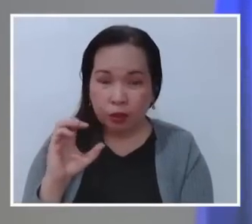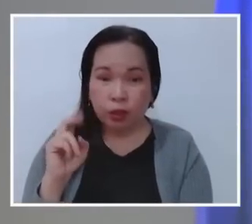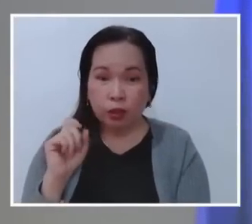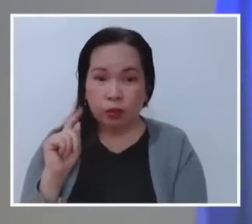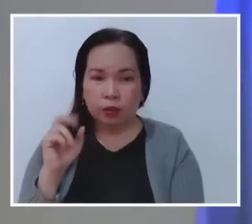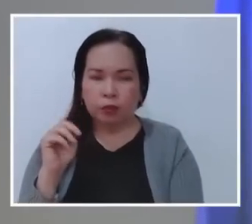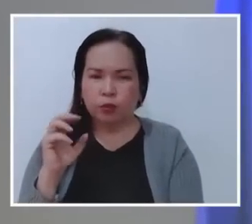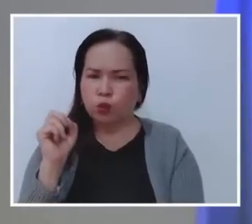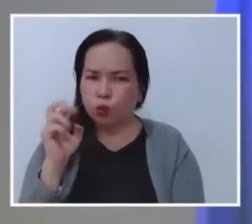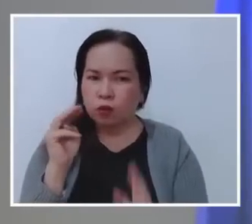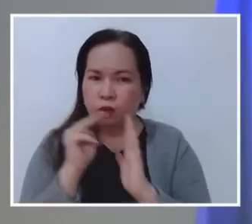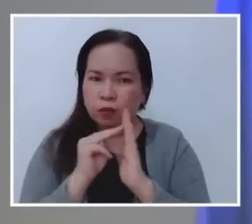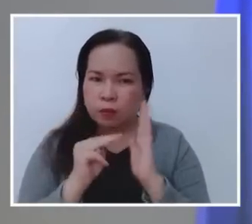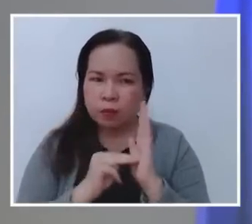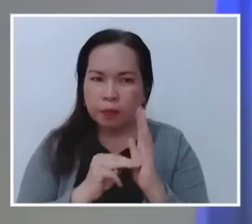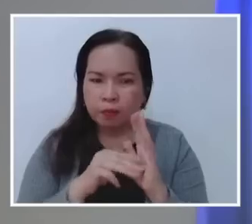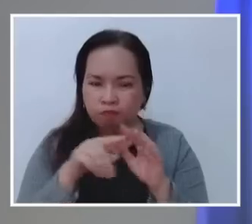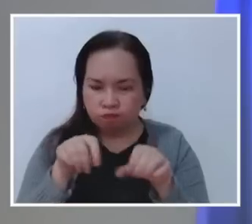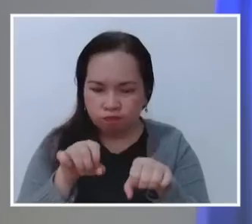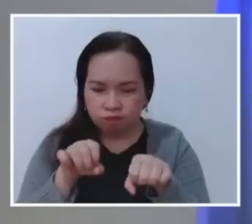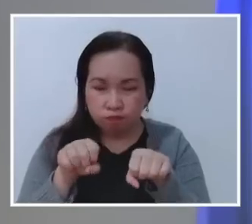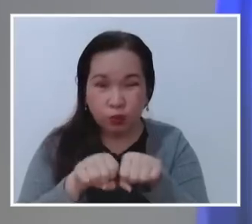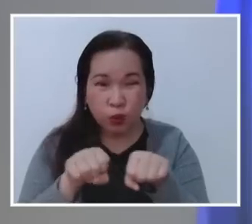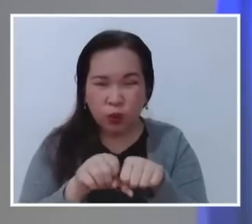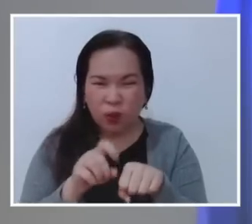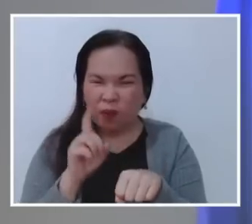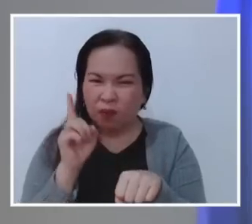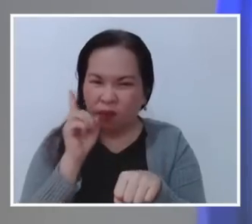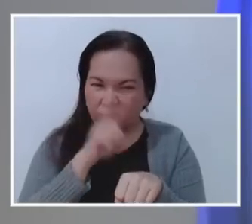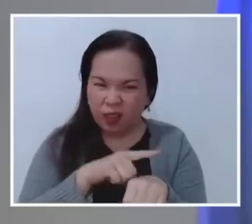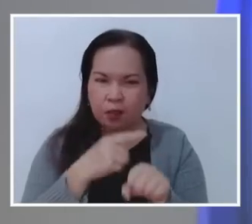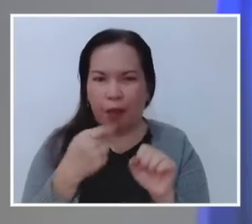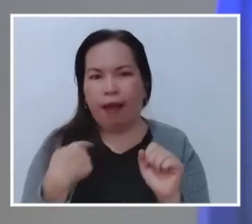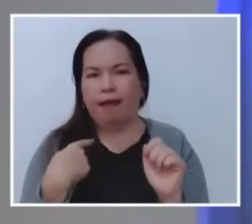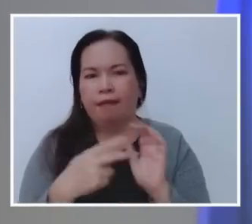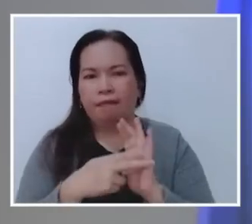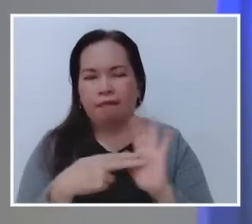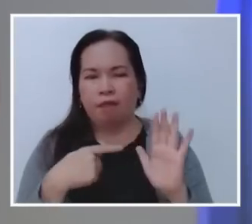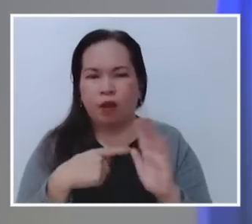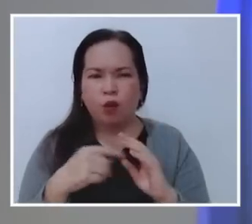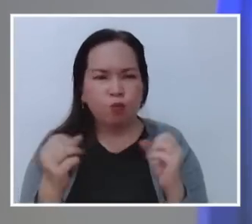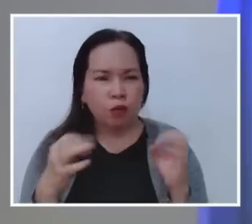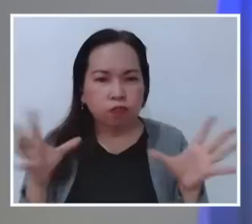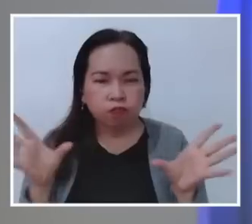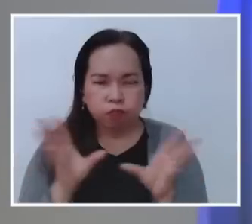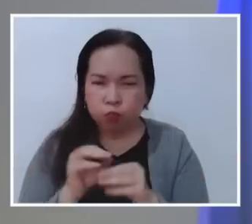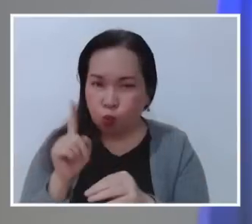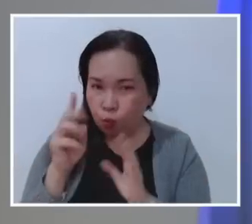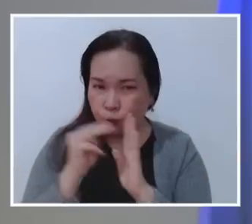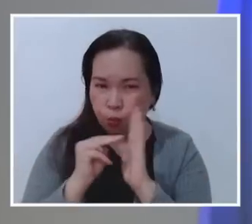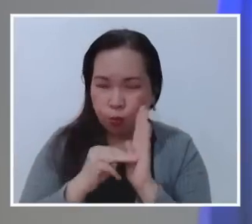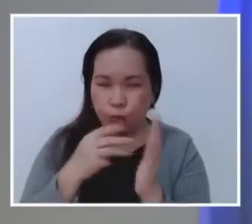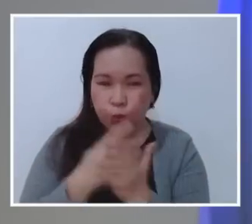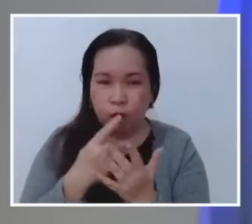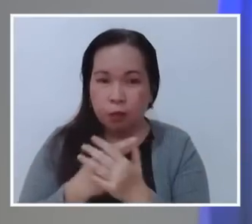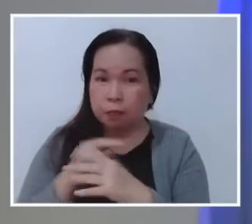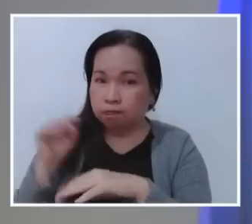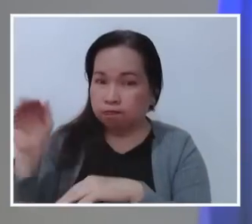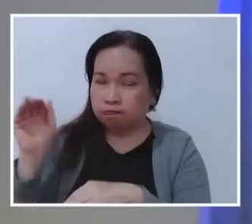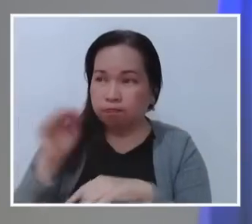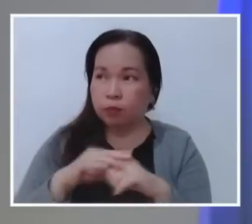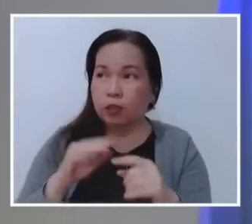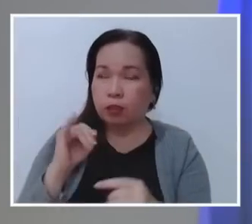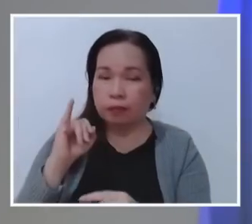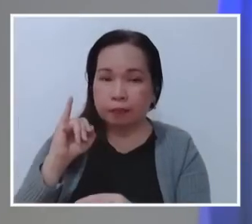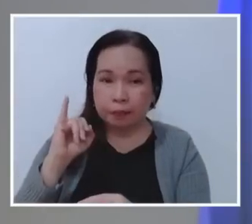ng Peking-branded footwear. Ang halaga nito nasa mahigit 1 bilyong piso. Nanawagan naman ang Intellectual Property